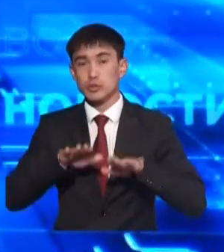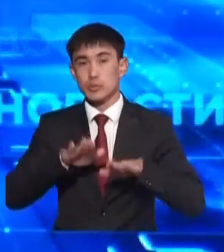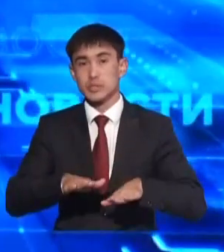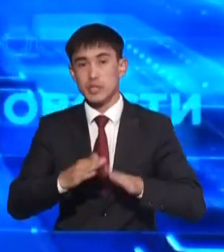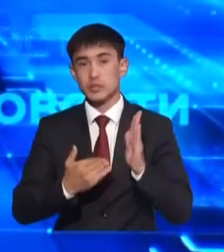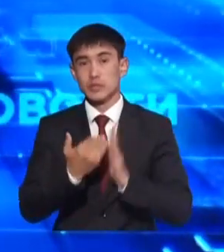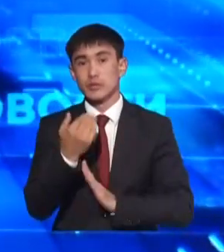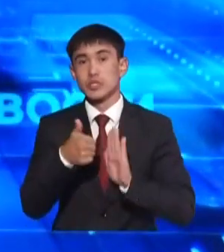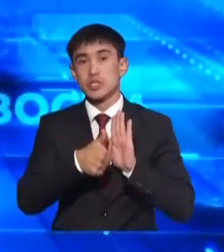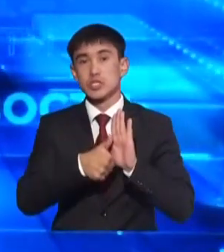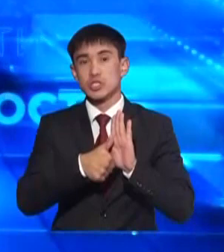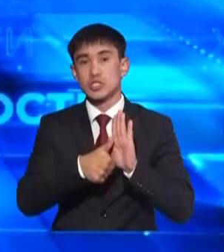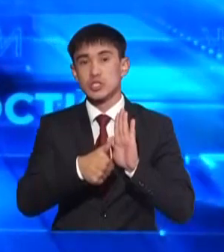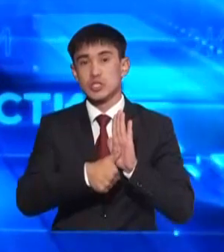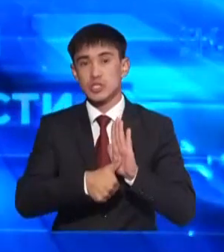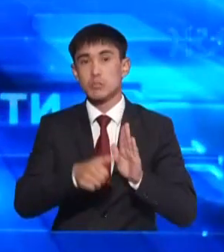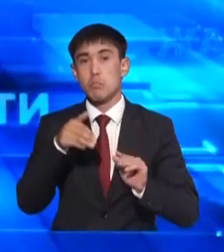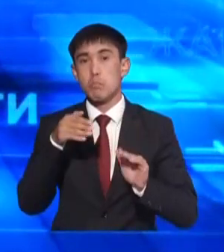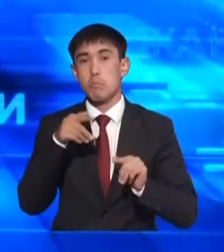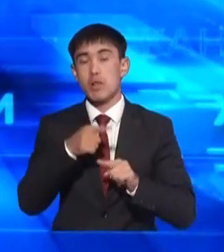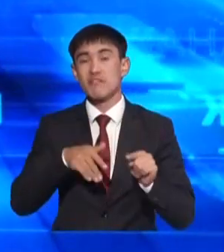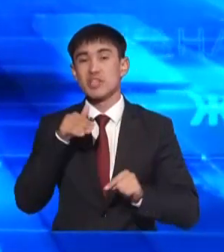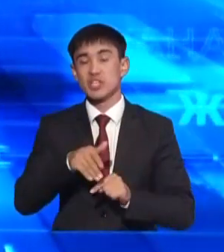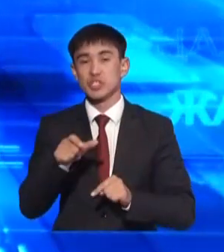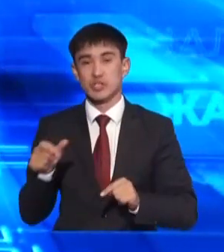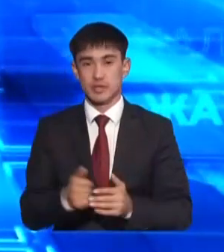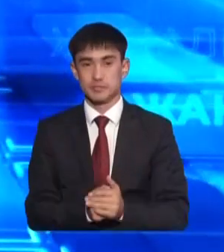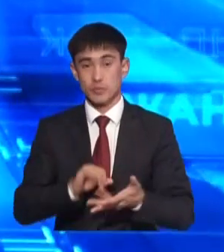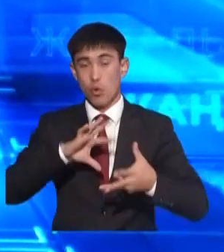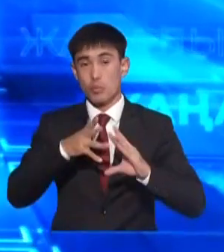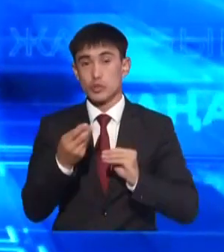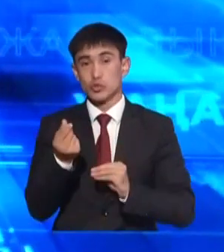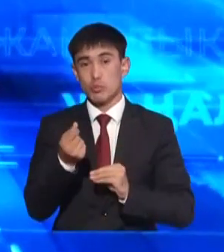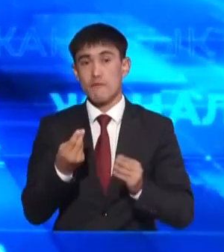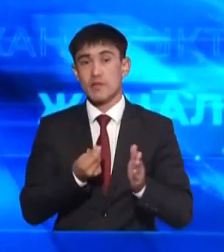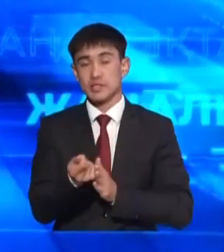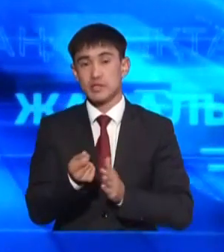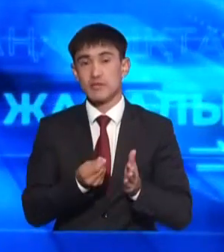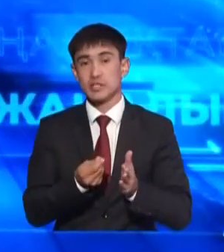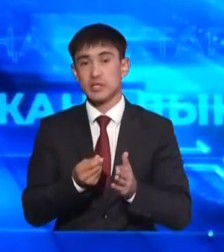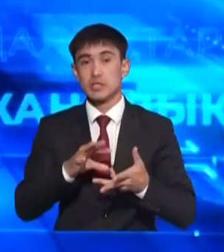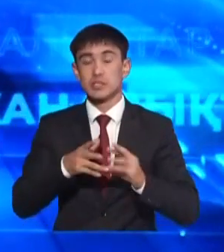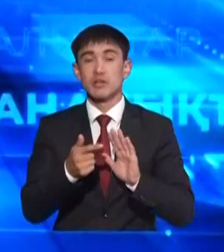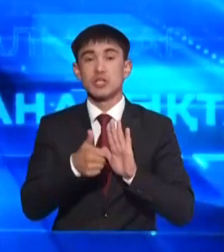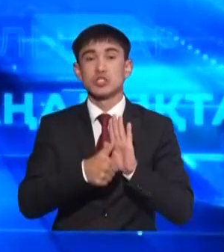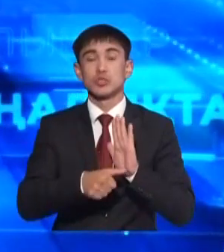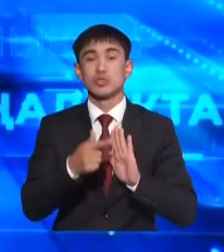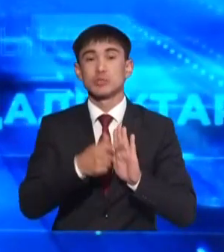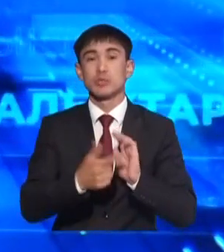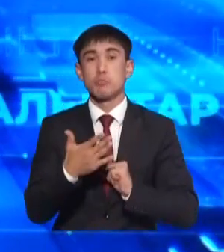обеспечивают рабочие места для свыше 6500 человек. Общая сумма финансовых вложений